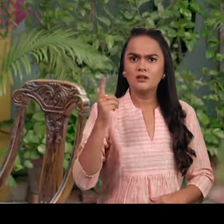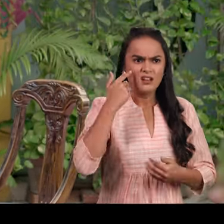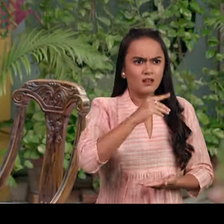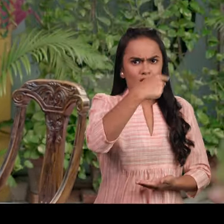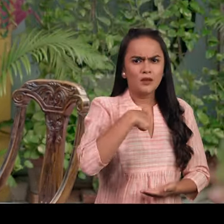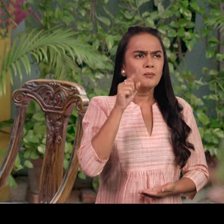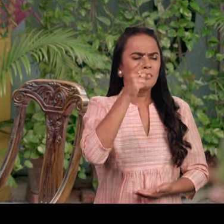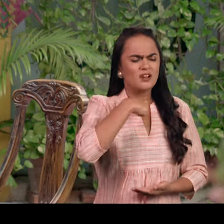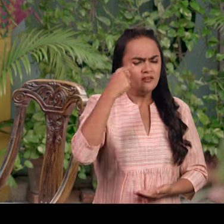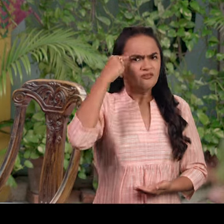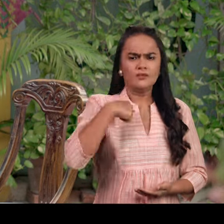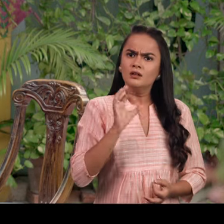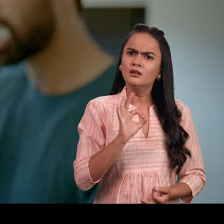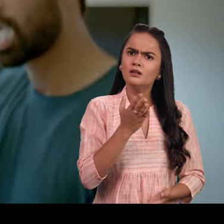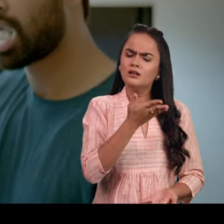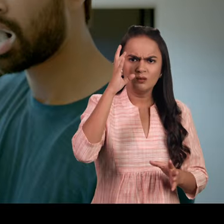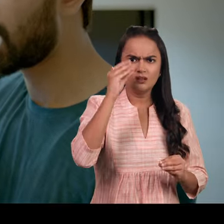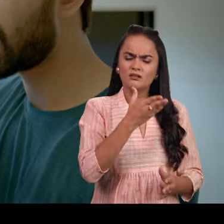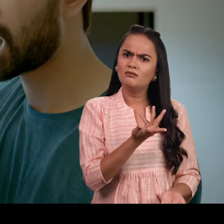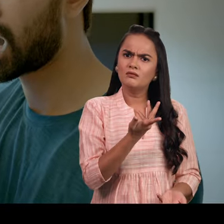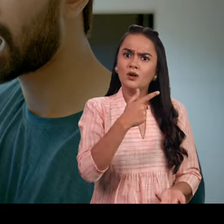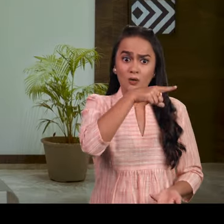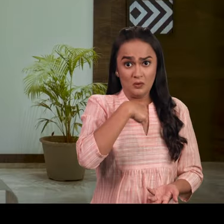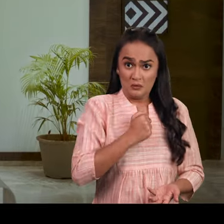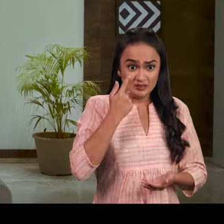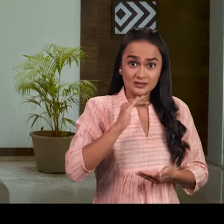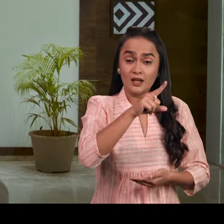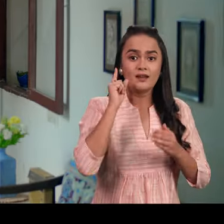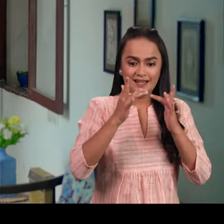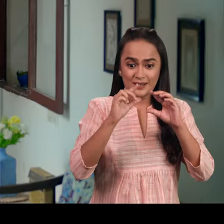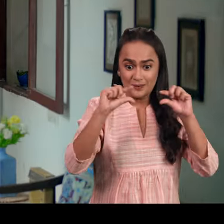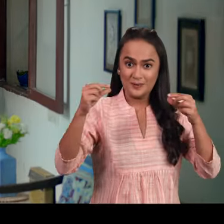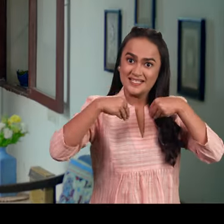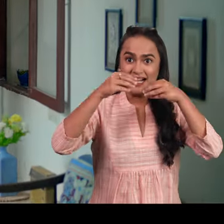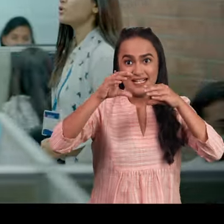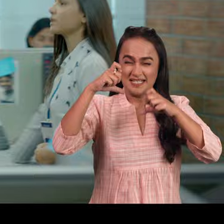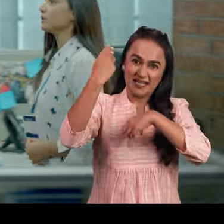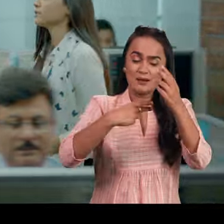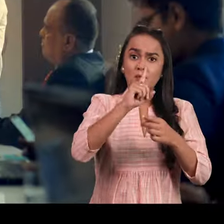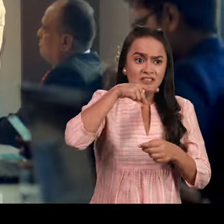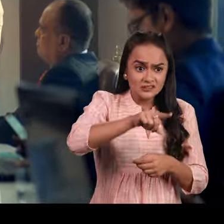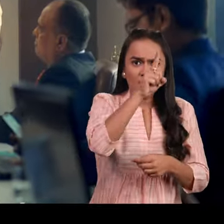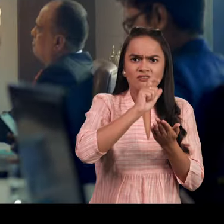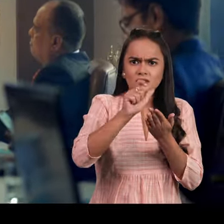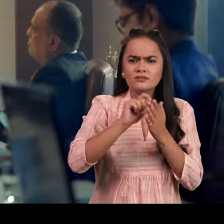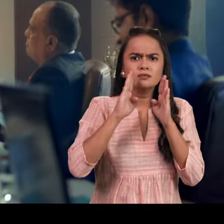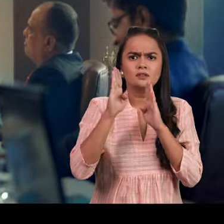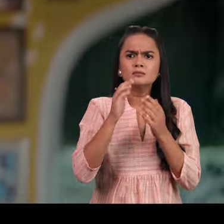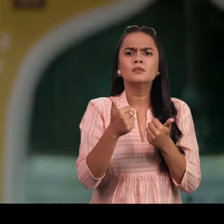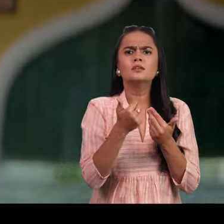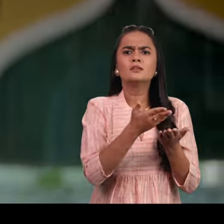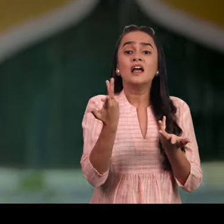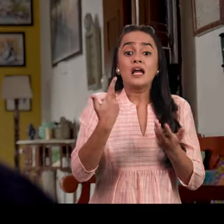નાટક. દીકરા ને બાપા ની જરાય પડી નથી. મારો દીકરો છે ક્વોન્ટમ ના રાઉટર બનાવે છે, અરે ઇન્સ્ટા પર કે ફેસબુક પર એનો